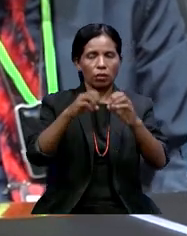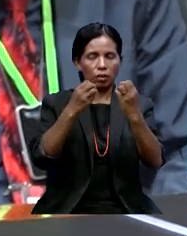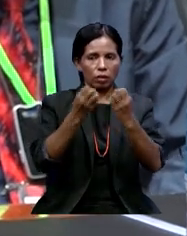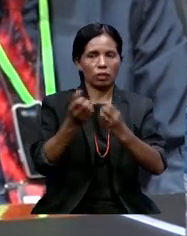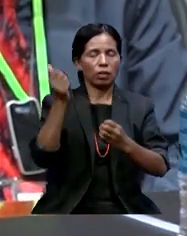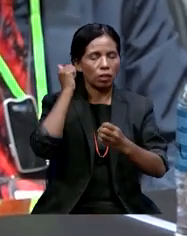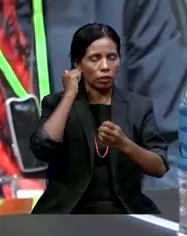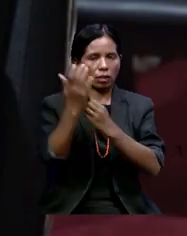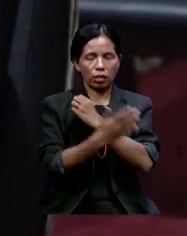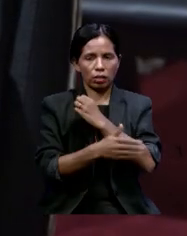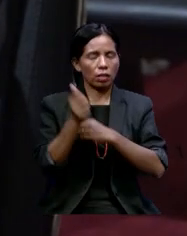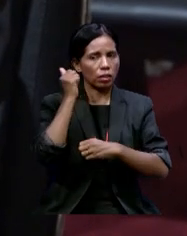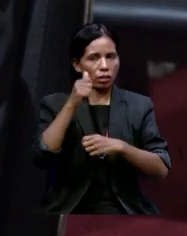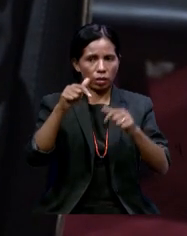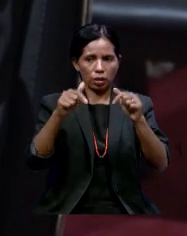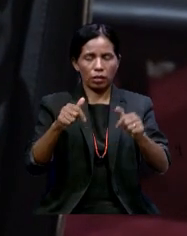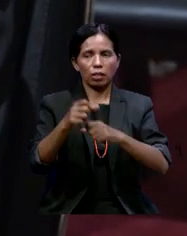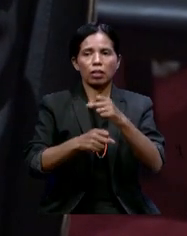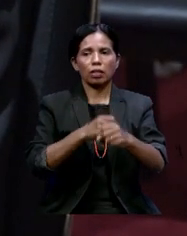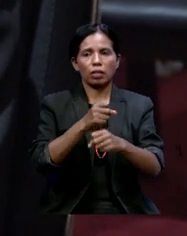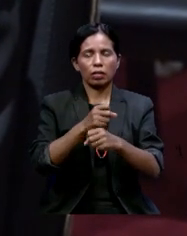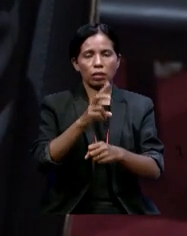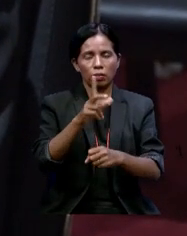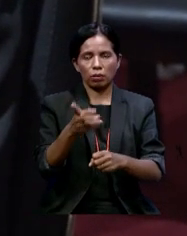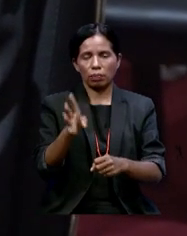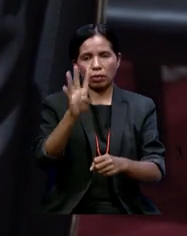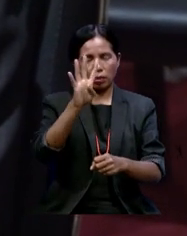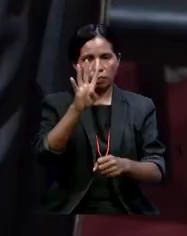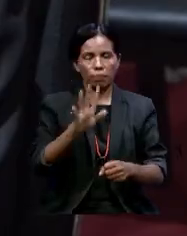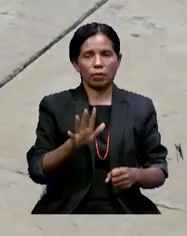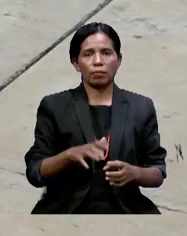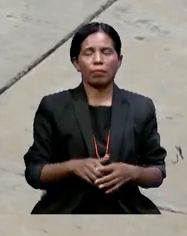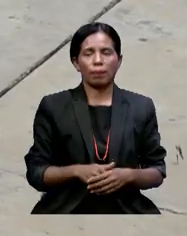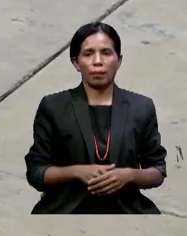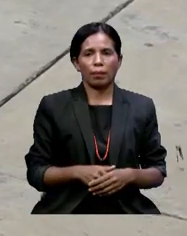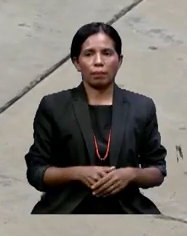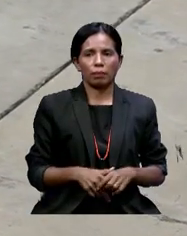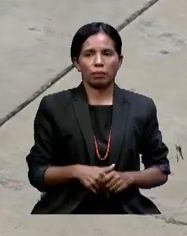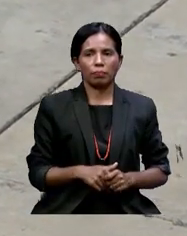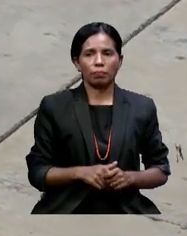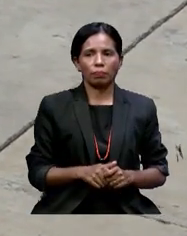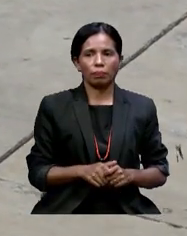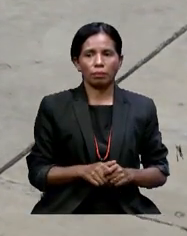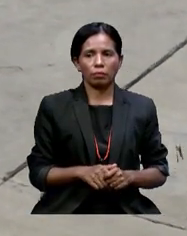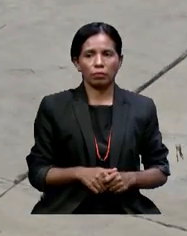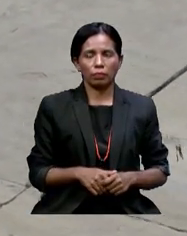regional nasaun sudeste asiatiku ne iha tinang riuroran resin lima. Mateus Romario, Adérito Ximénez, GMN.